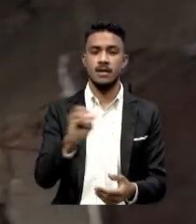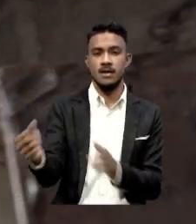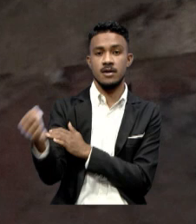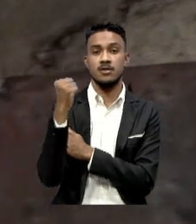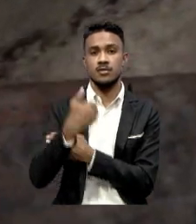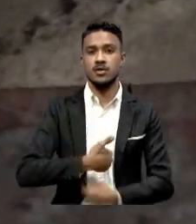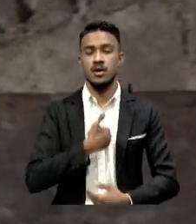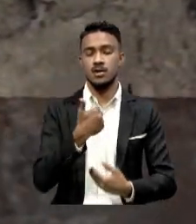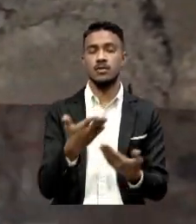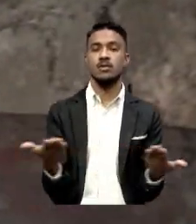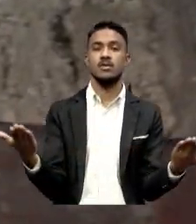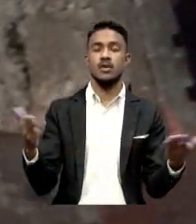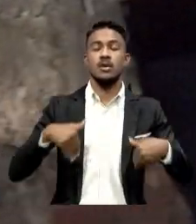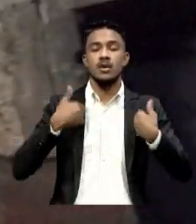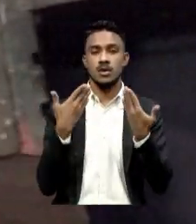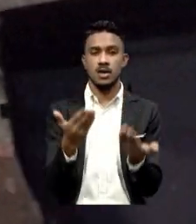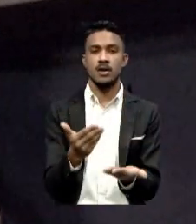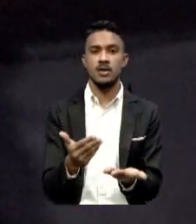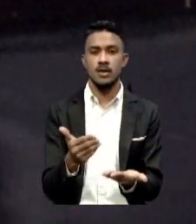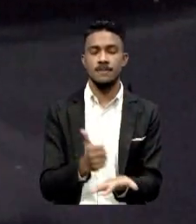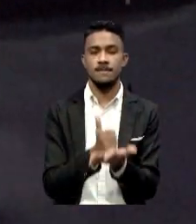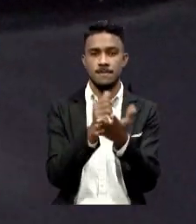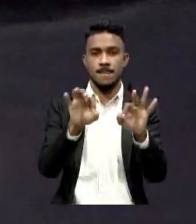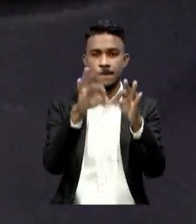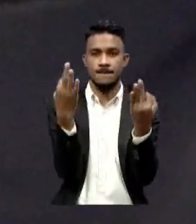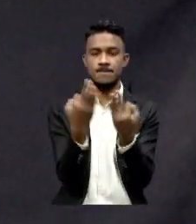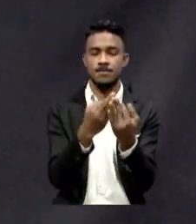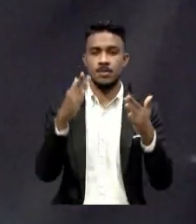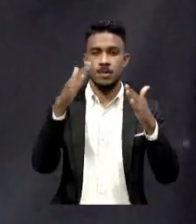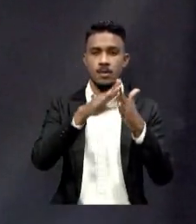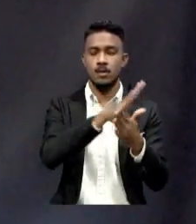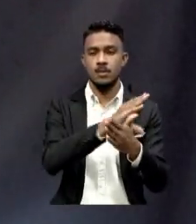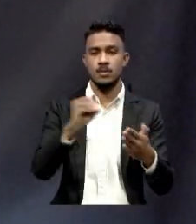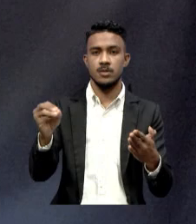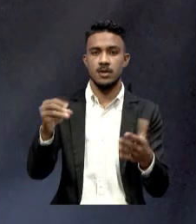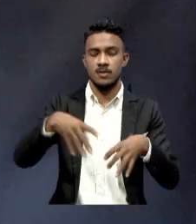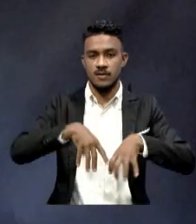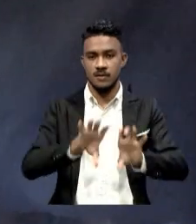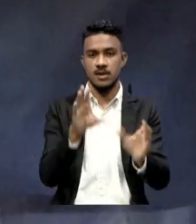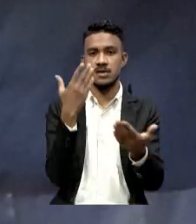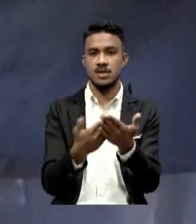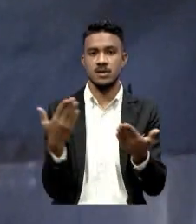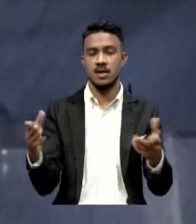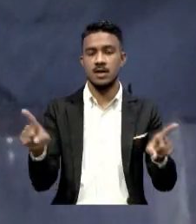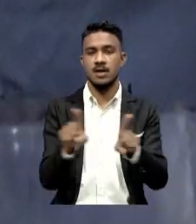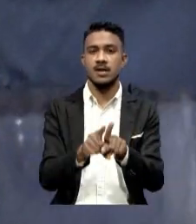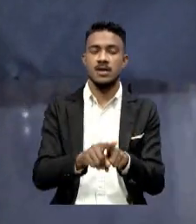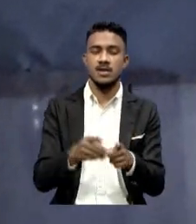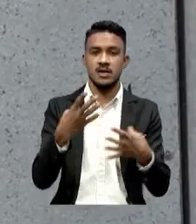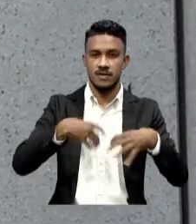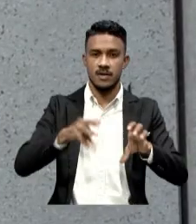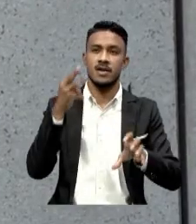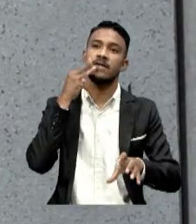sustenta nia familia umalaran. Esforsu nebe nia halo, li husi fila liman, hanesan faan has,